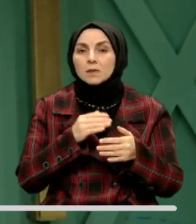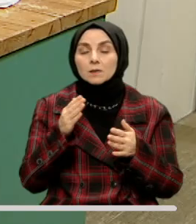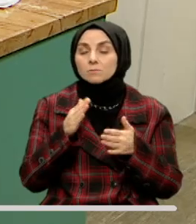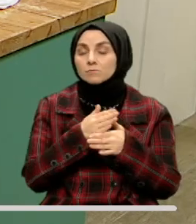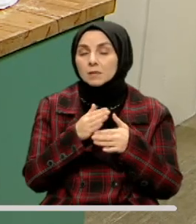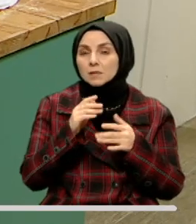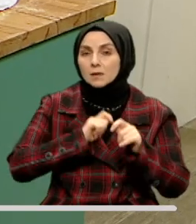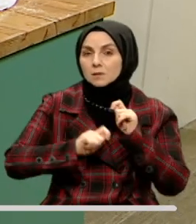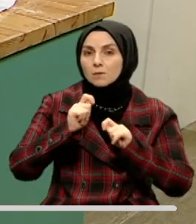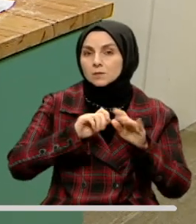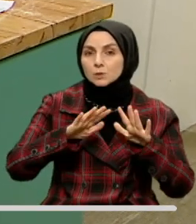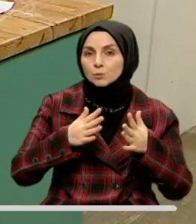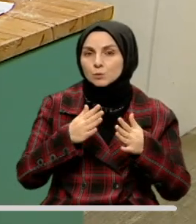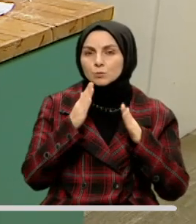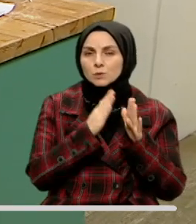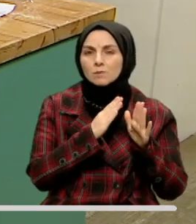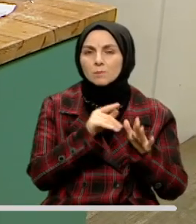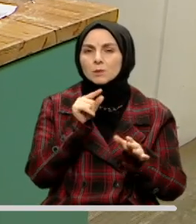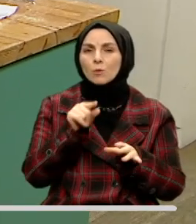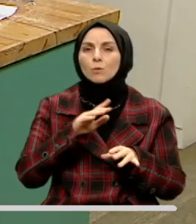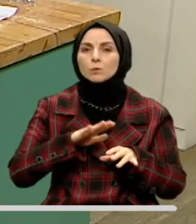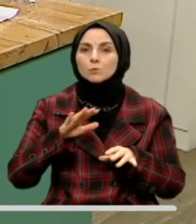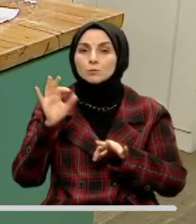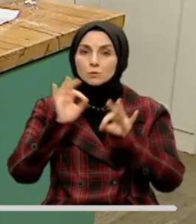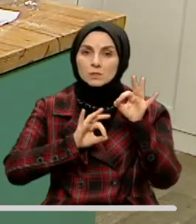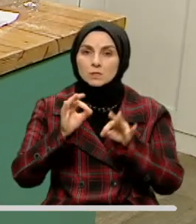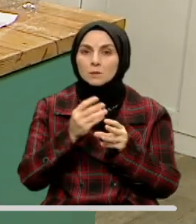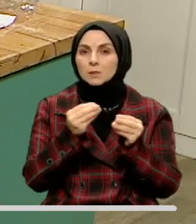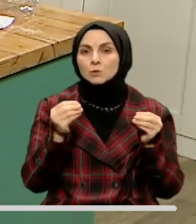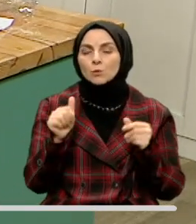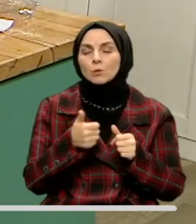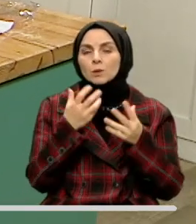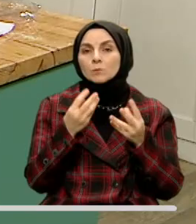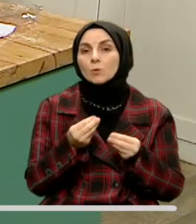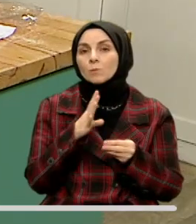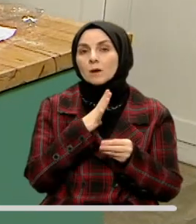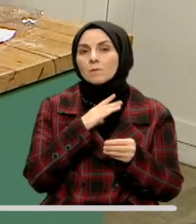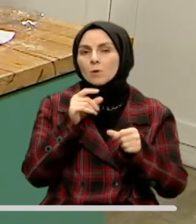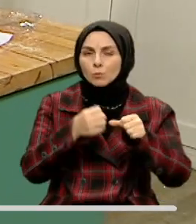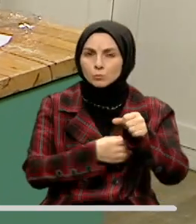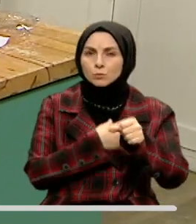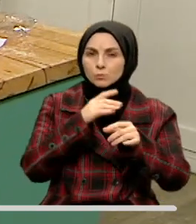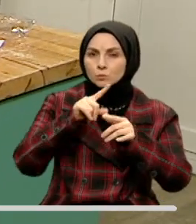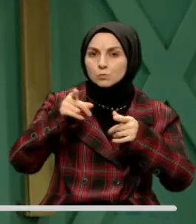ediyor? Orada çocuğu incelemek, gözlemlemek oldukça önemli. İşte duygusunu yönetebiliyor mu, o etkinlik sırasında